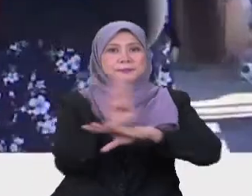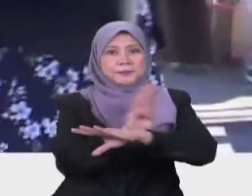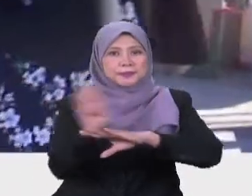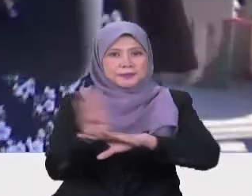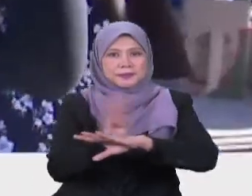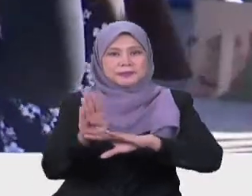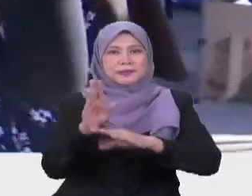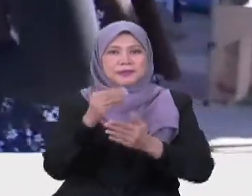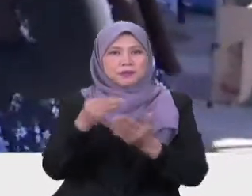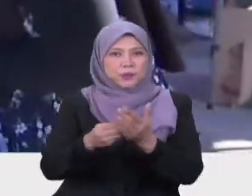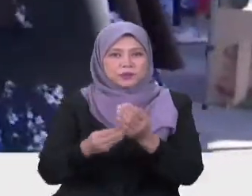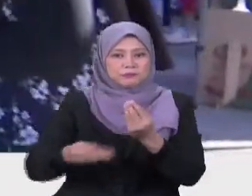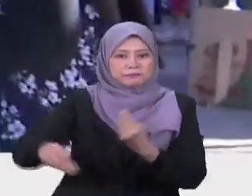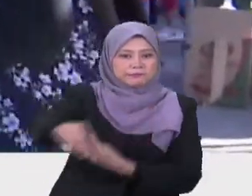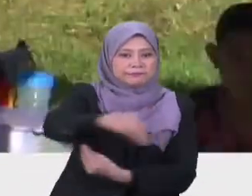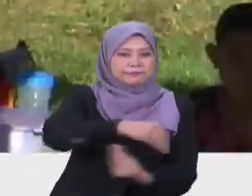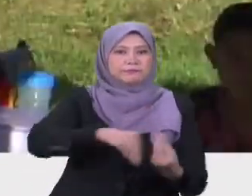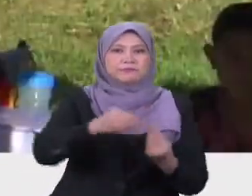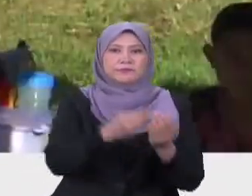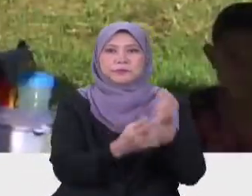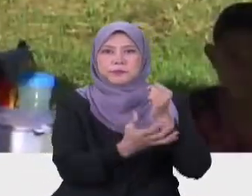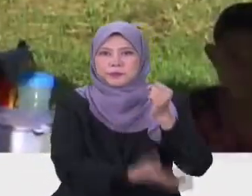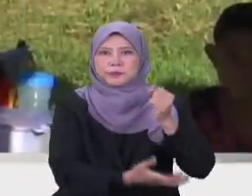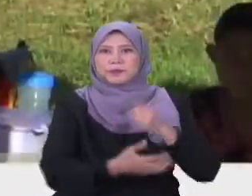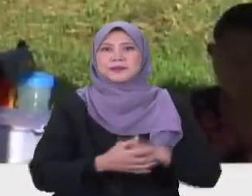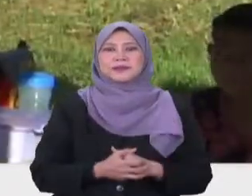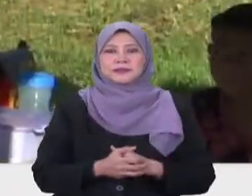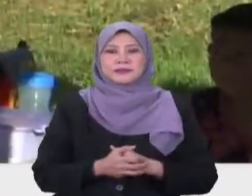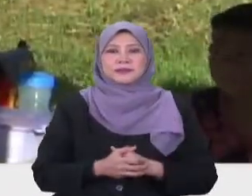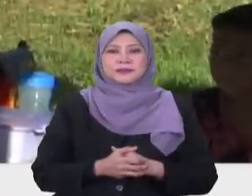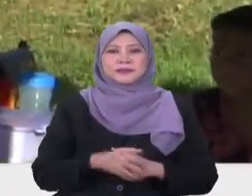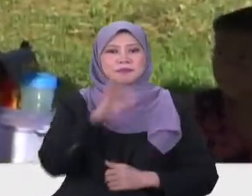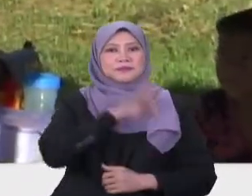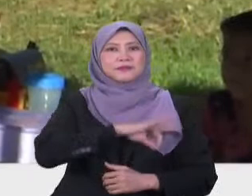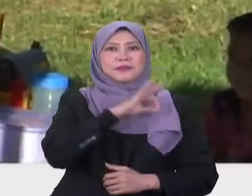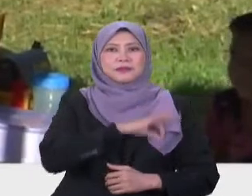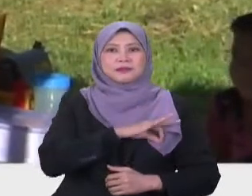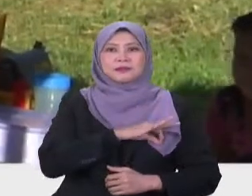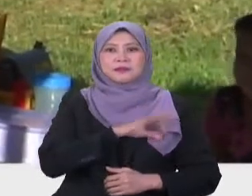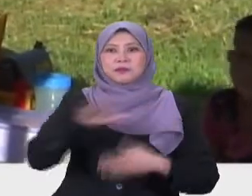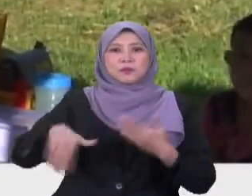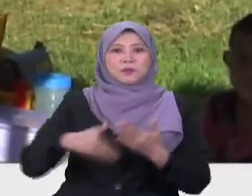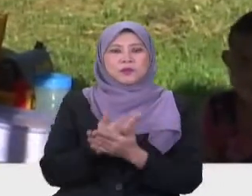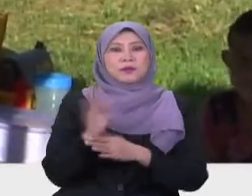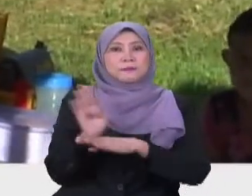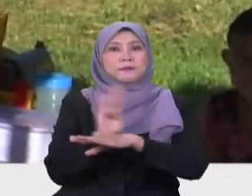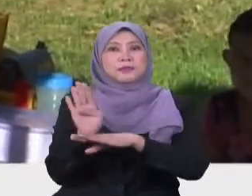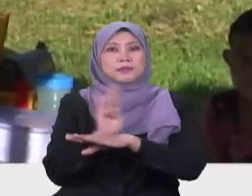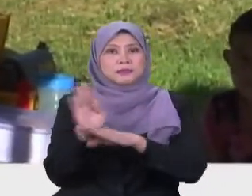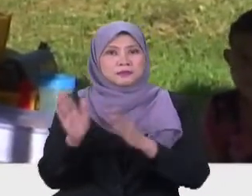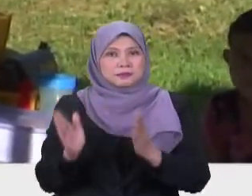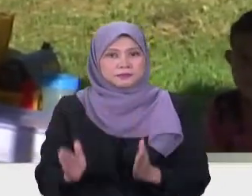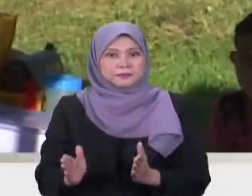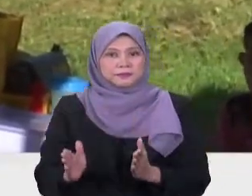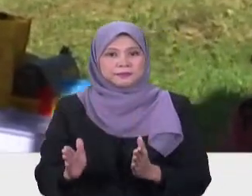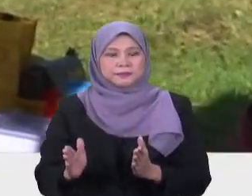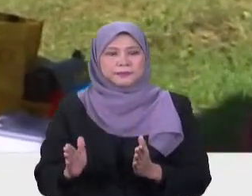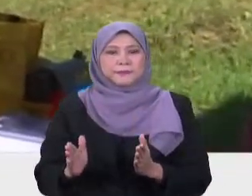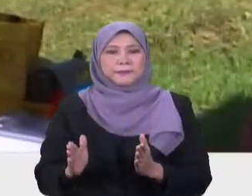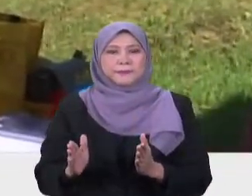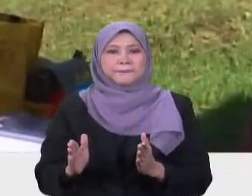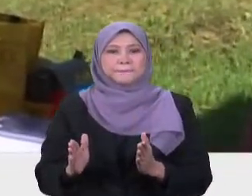dan bencana pendapatan memberi faedah kepada semua penyanyi olah enam